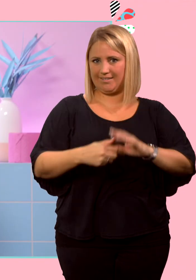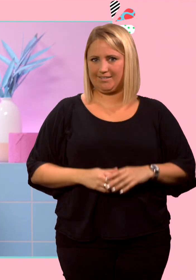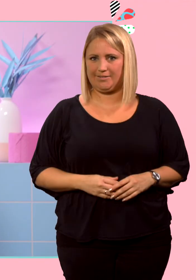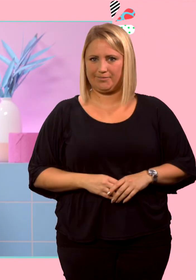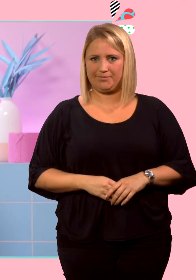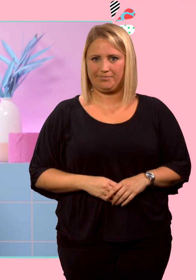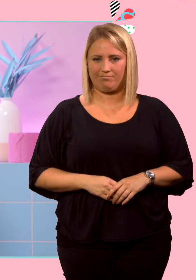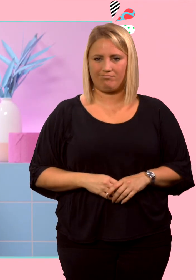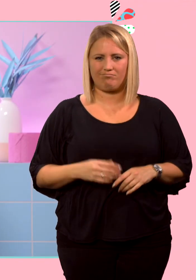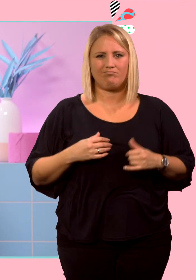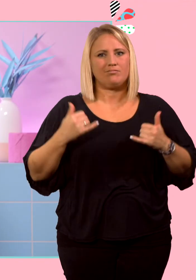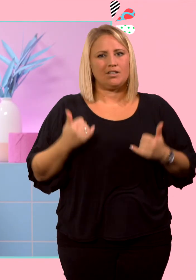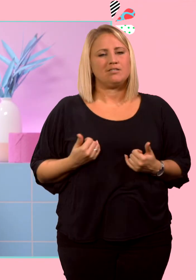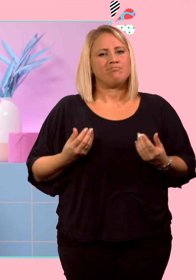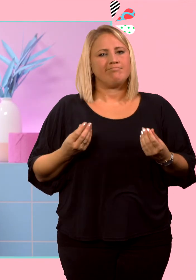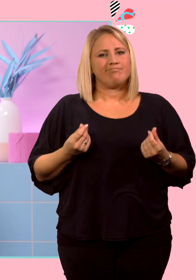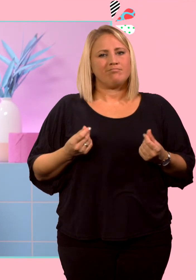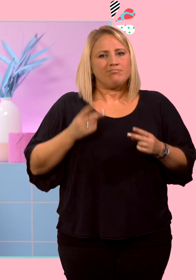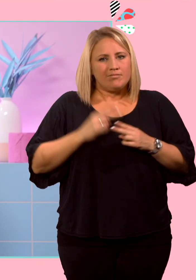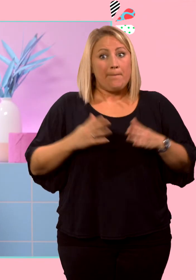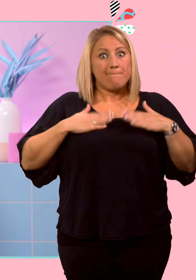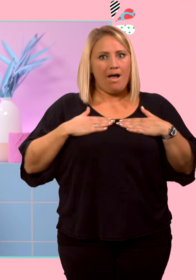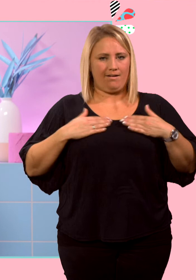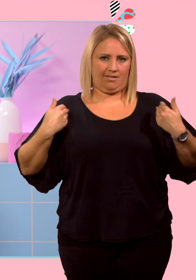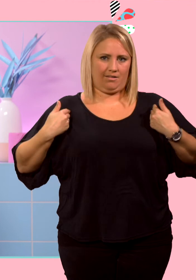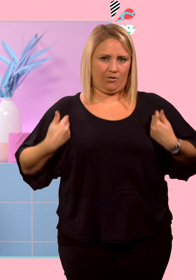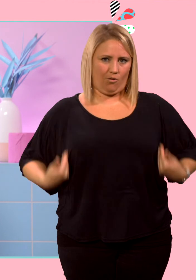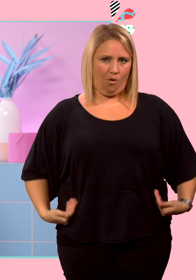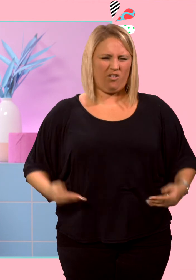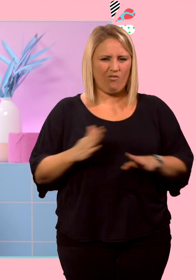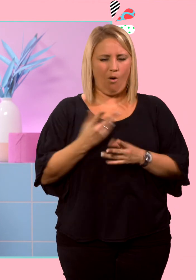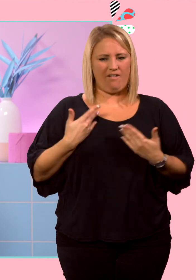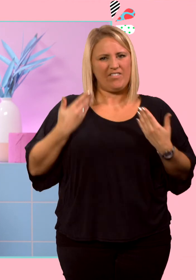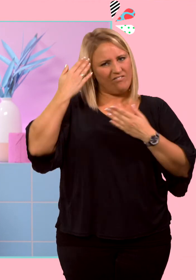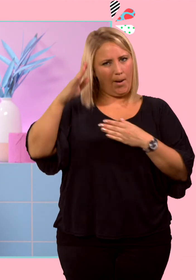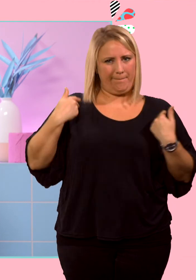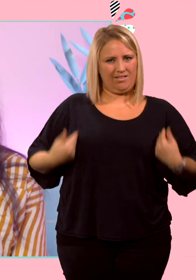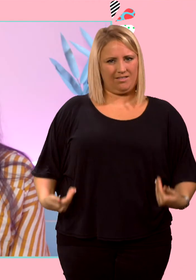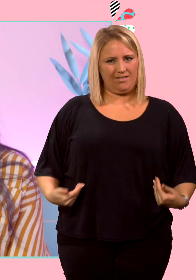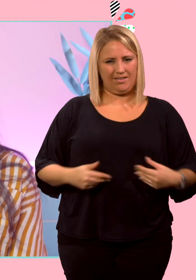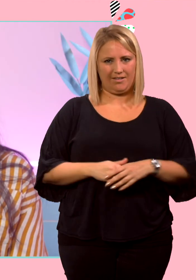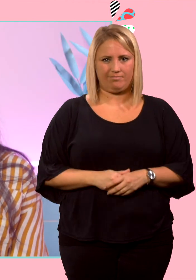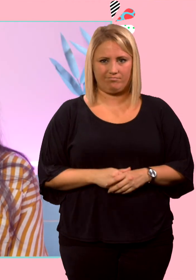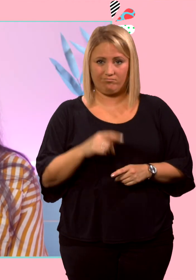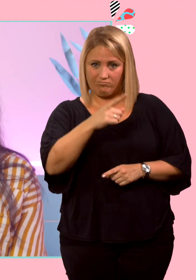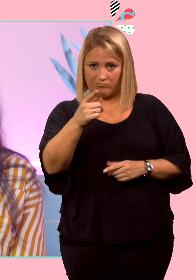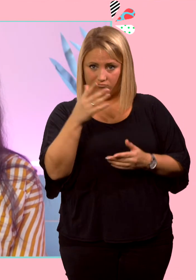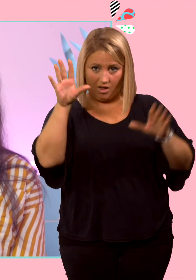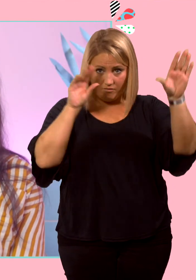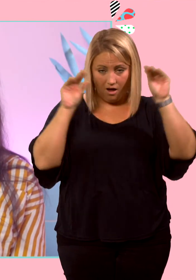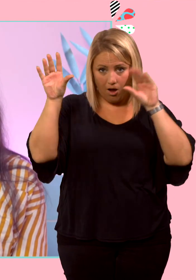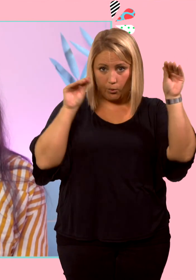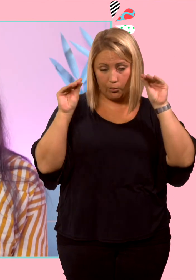mich auch so, als wenn das wirklich mein Körper ist. Das hat sich vorher nicht angefühlt wie mein Körper. Habt ihr denn schon mal Erfahrungen